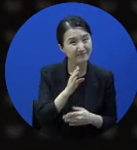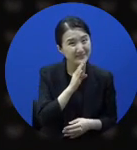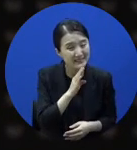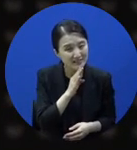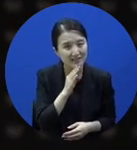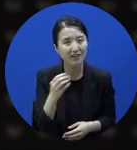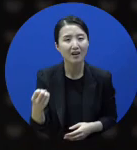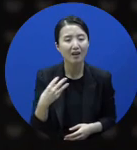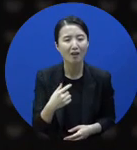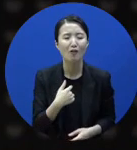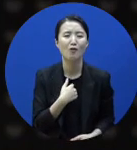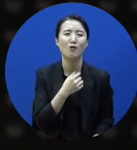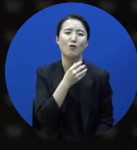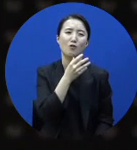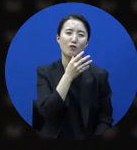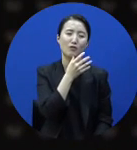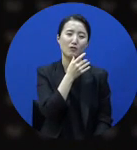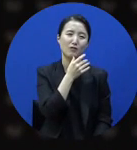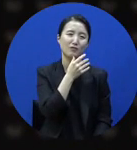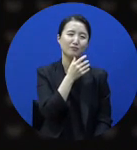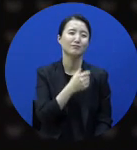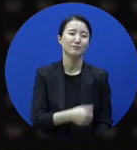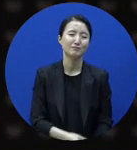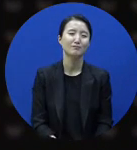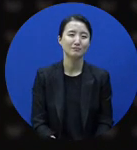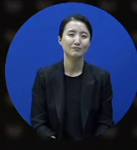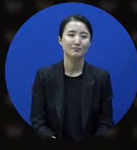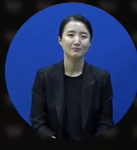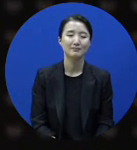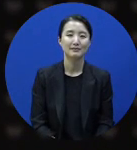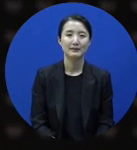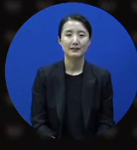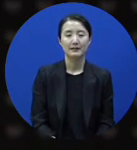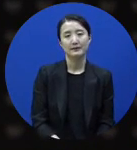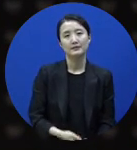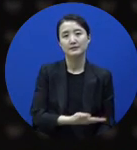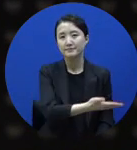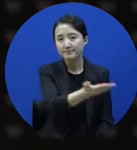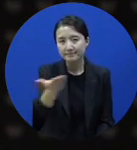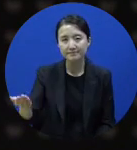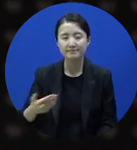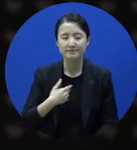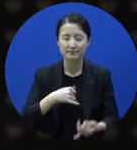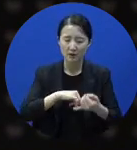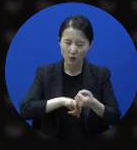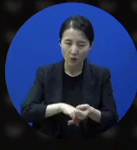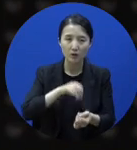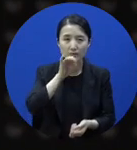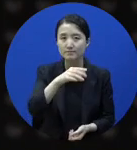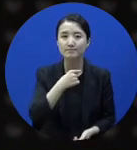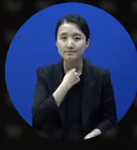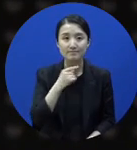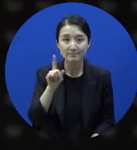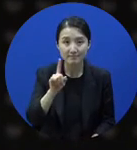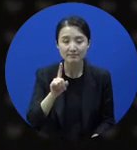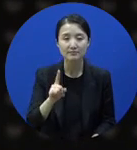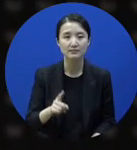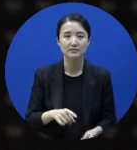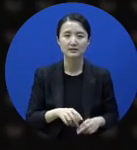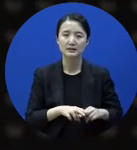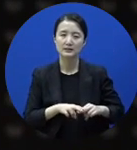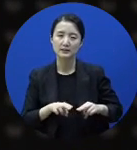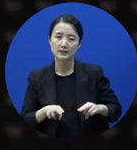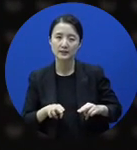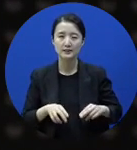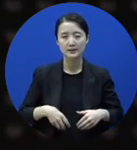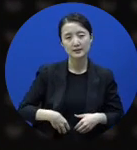때 판단하기 힘들더라도 조금 이렇게 하는 방향 쪽을 좀 이렇게 5대5라고 하면 6대4 정도로 한번 생각을 해볼 수 있는